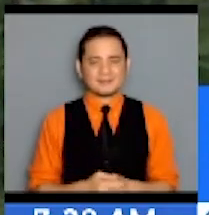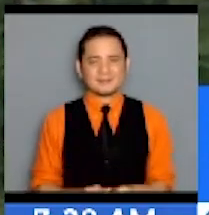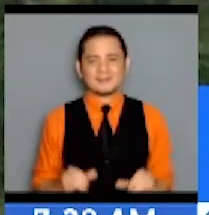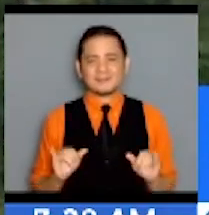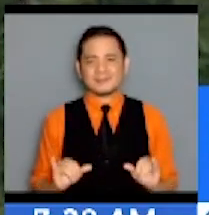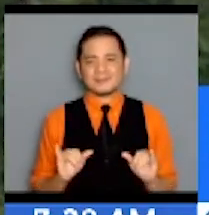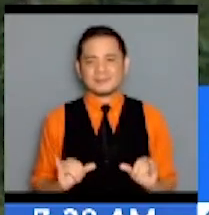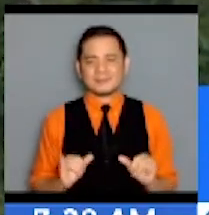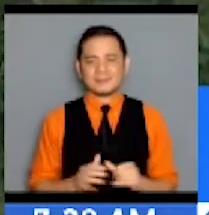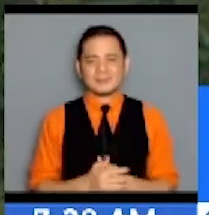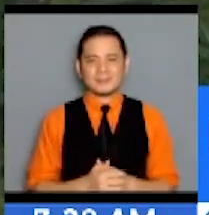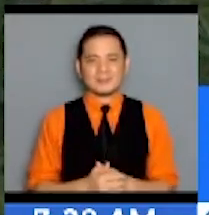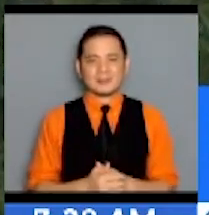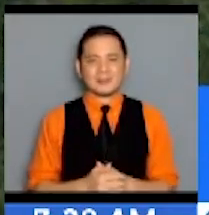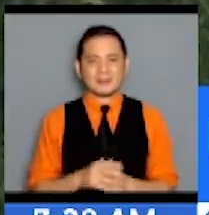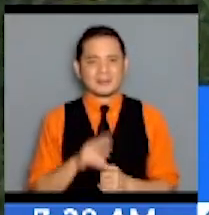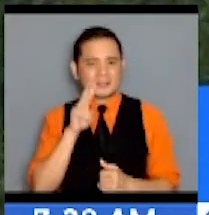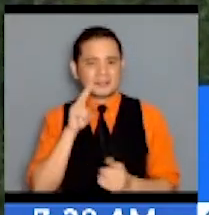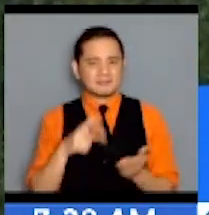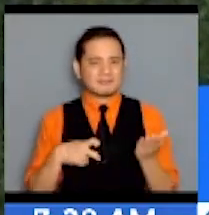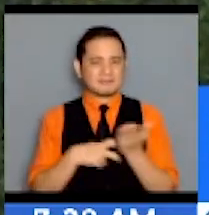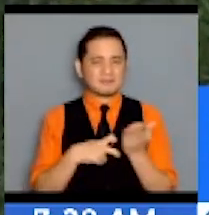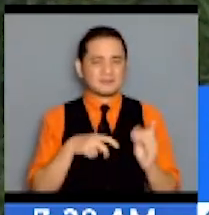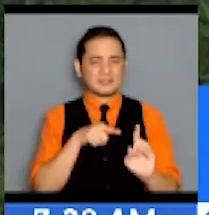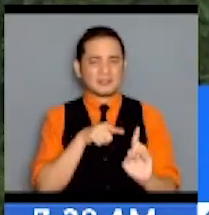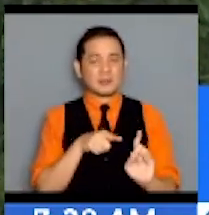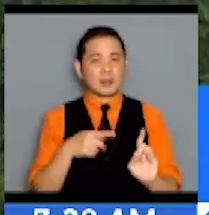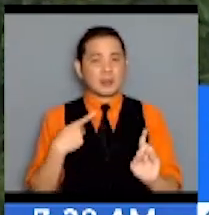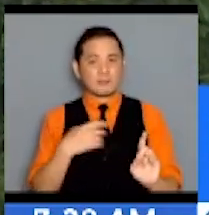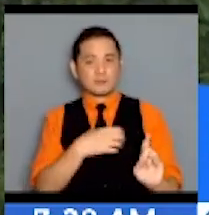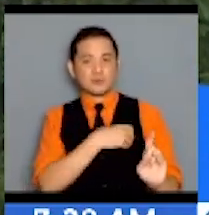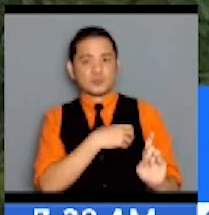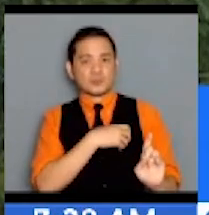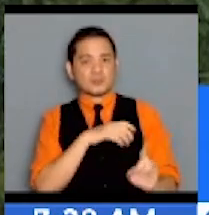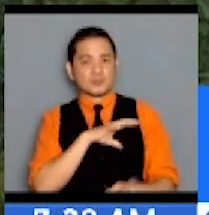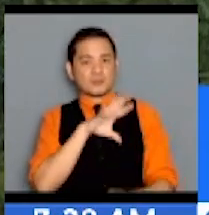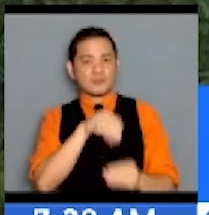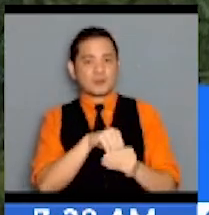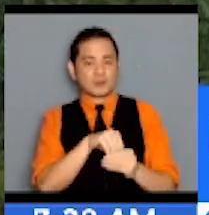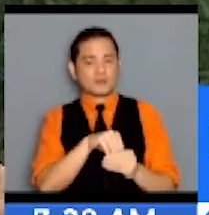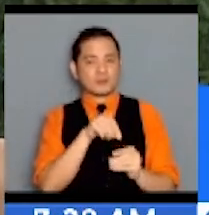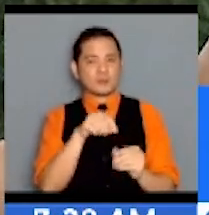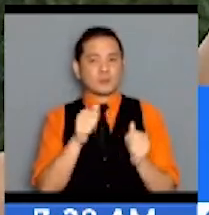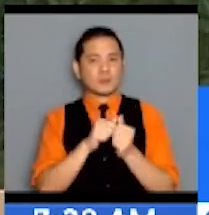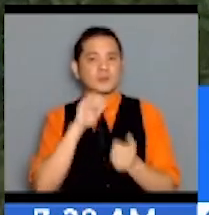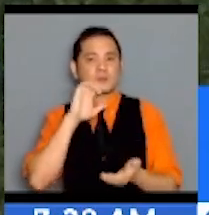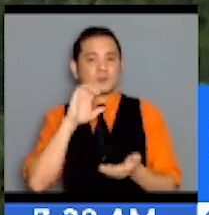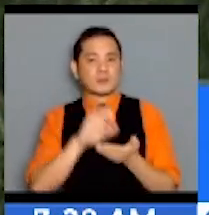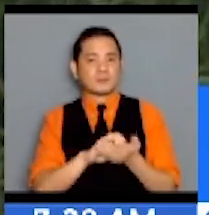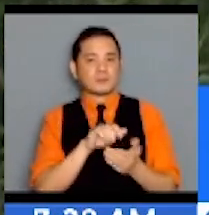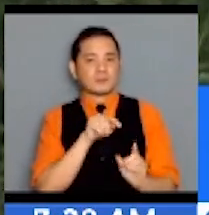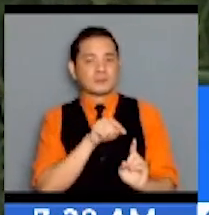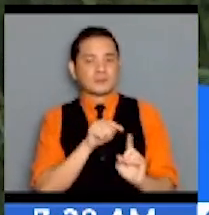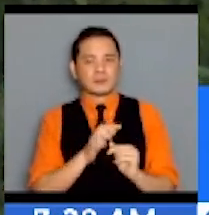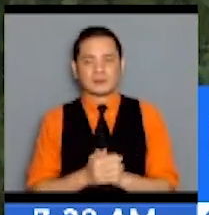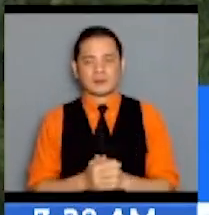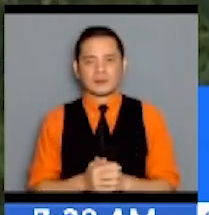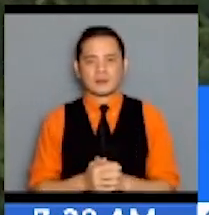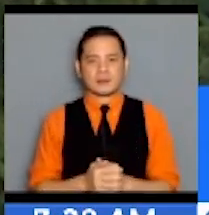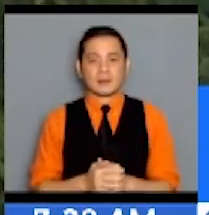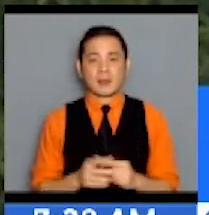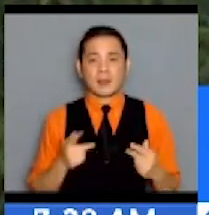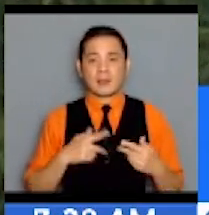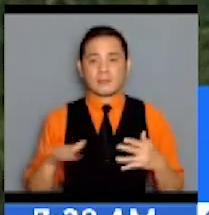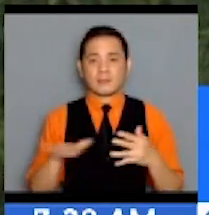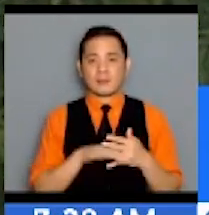pangangaliwa, isa pong pulis ang kabit ng misis. May kaibahan ba, Atty., sa pwedeng ikaso sakaling